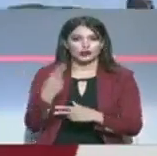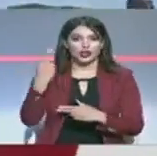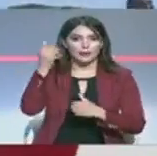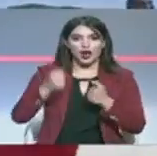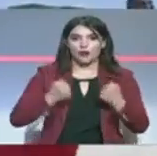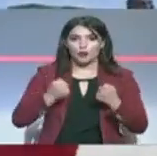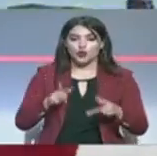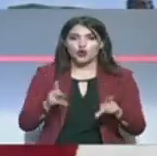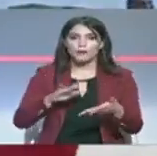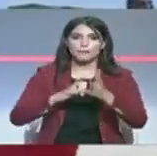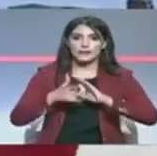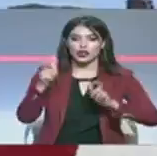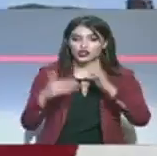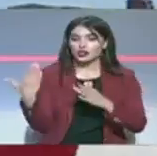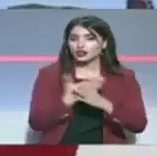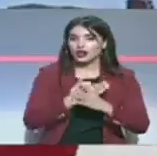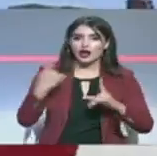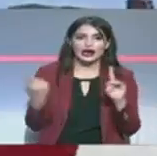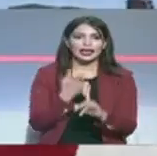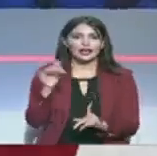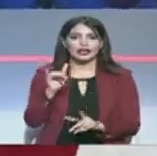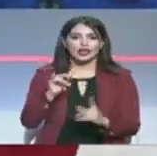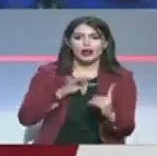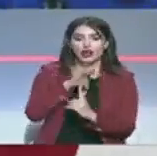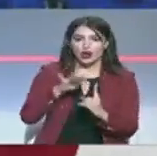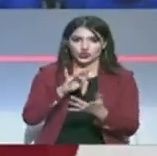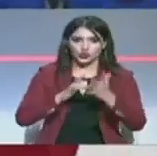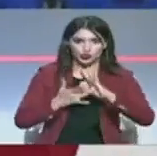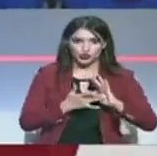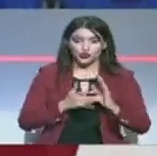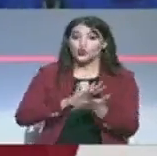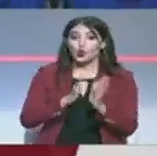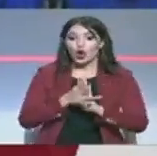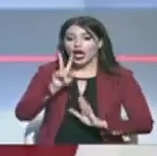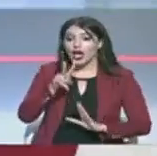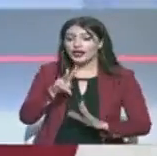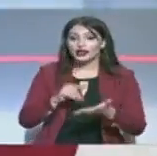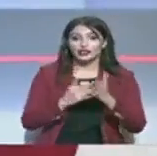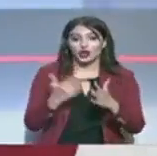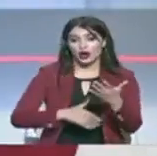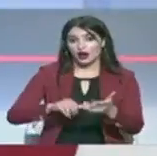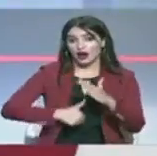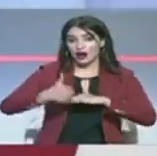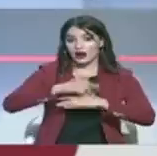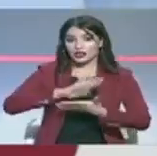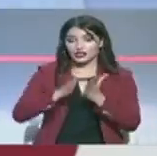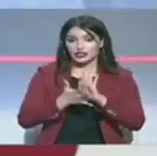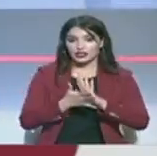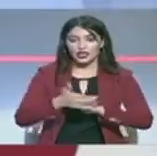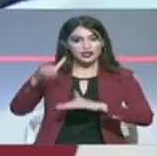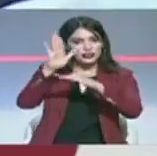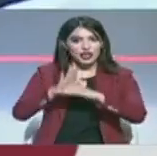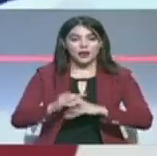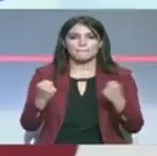للمرور مع مختلف الأطراف وخاصة المجتمع المدني، وفق ما أكده رئيس الجمعية الوطنية للسلامة